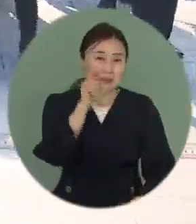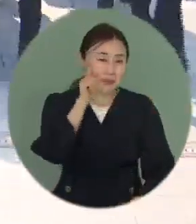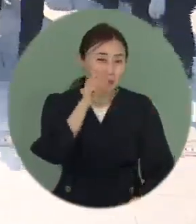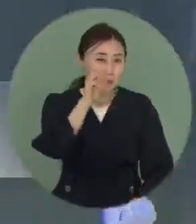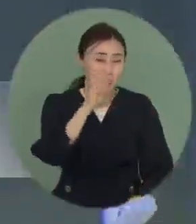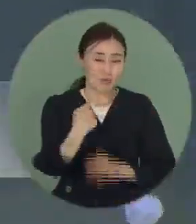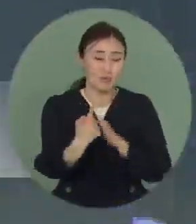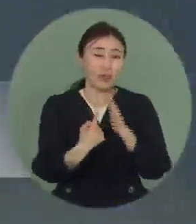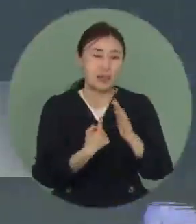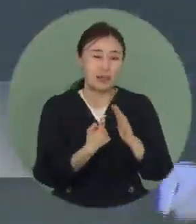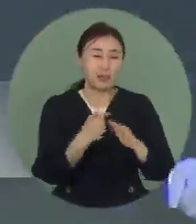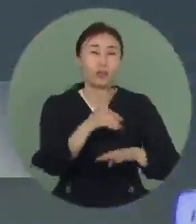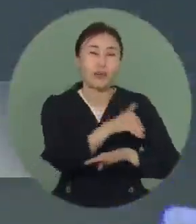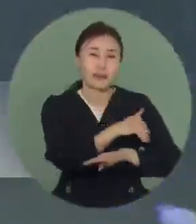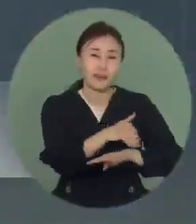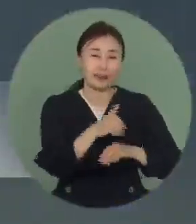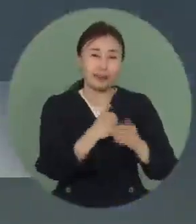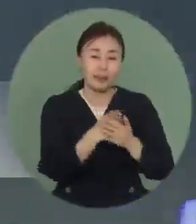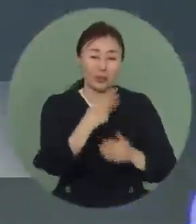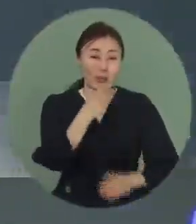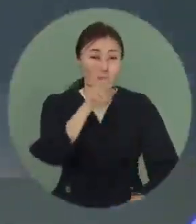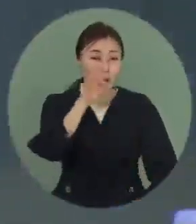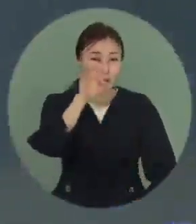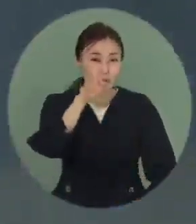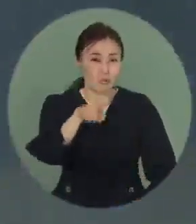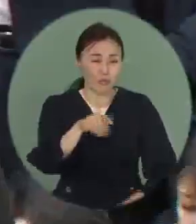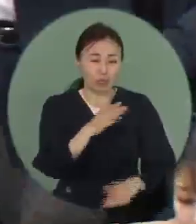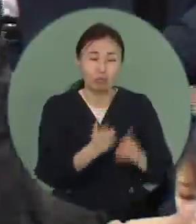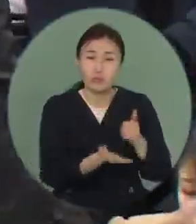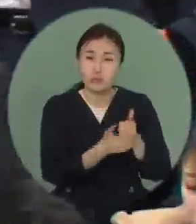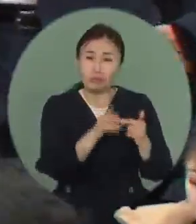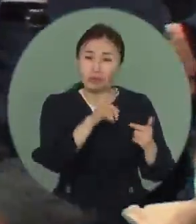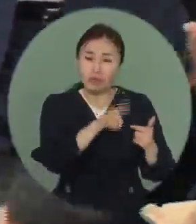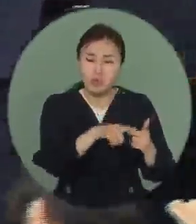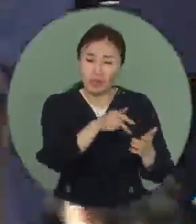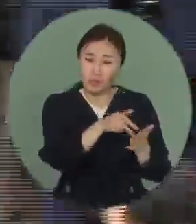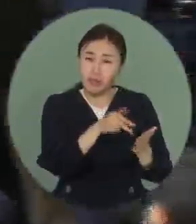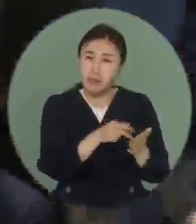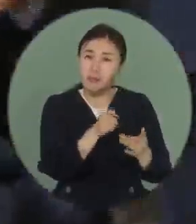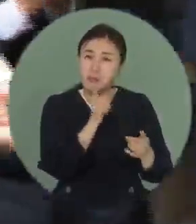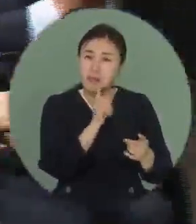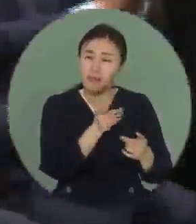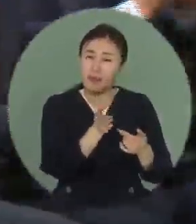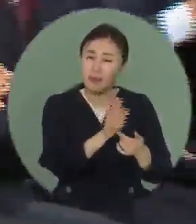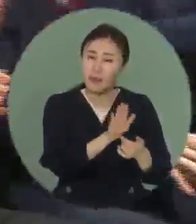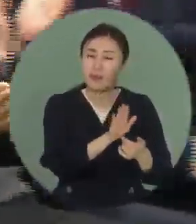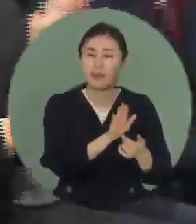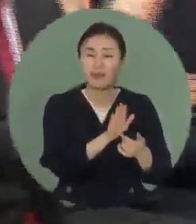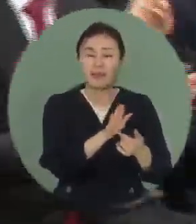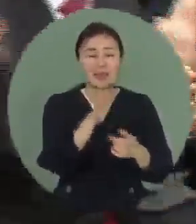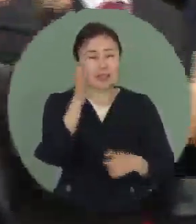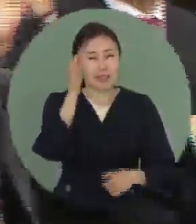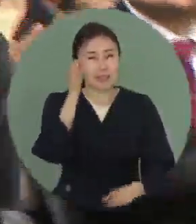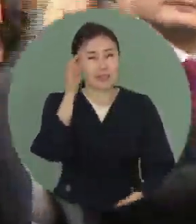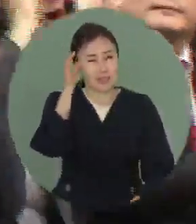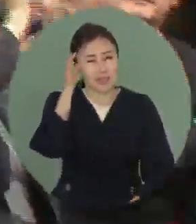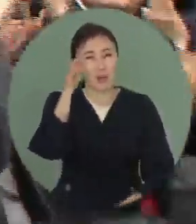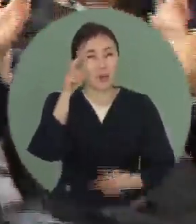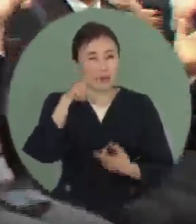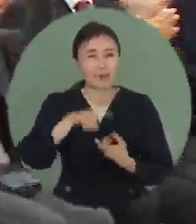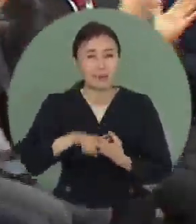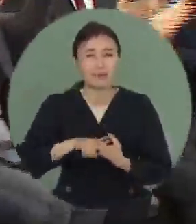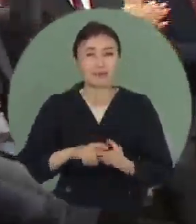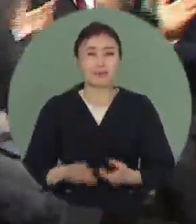광주를 방문할 예정인 가운데 도태우 외비 후보의 공천에 대해 어떠한 입장을 낼지가 주목됩니다 MBC 뉴스 김영창